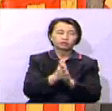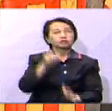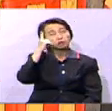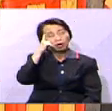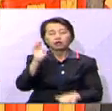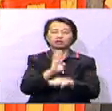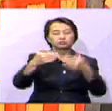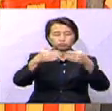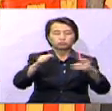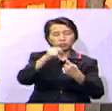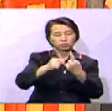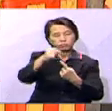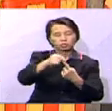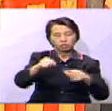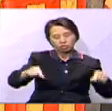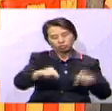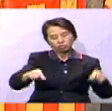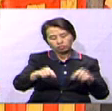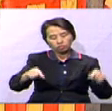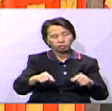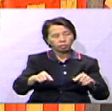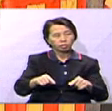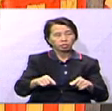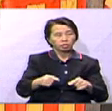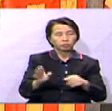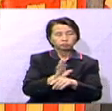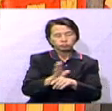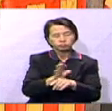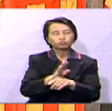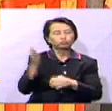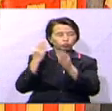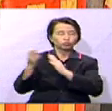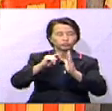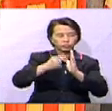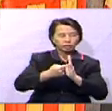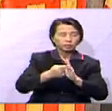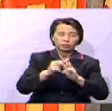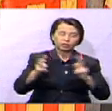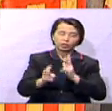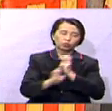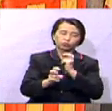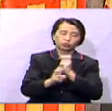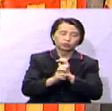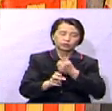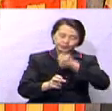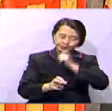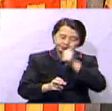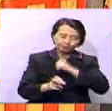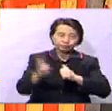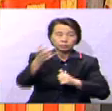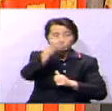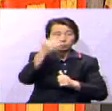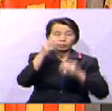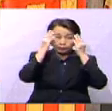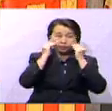pisanglah. Bermula dengan pisang goreng, mula-mula daripada perjalanan perniagaan memang agak susah sikit. Sebabnya kita